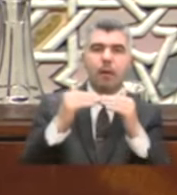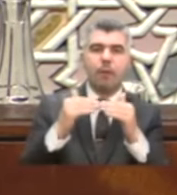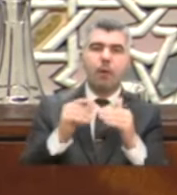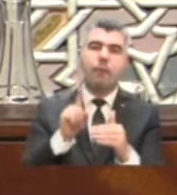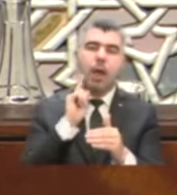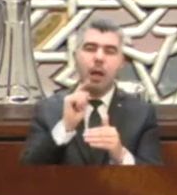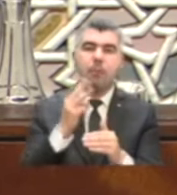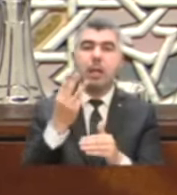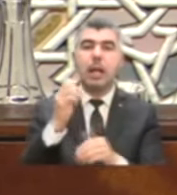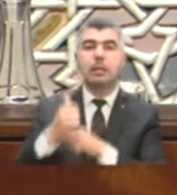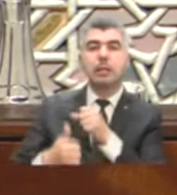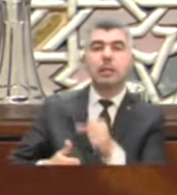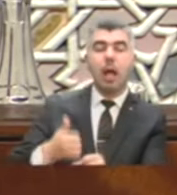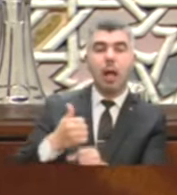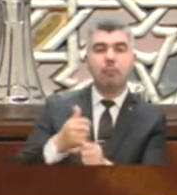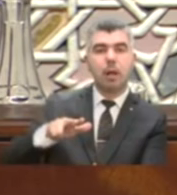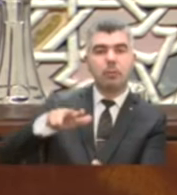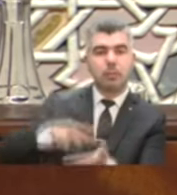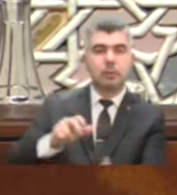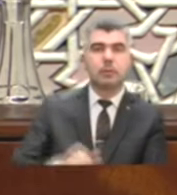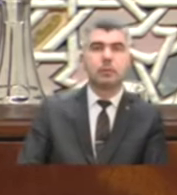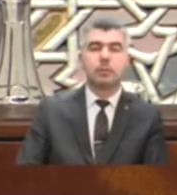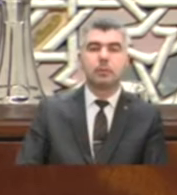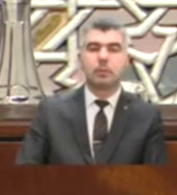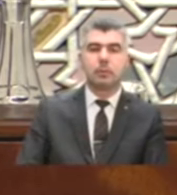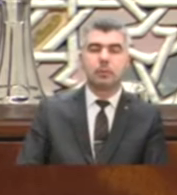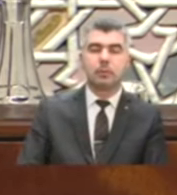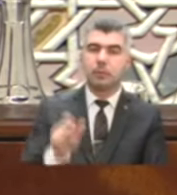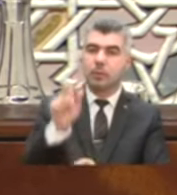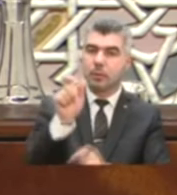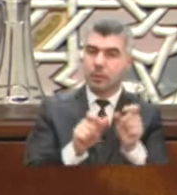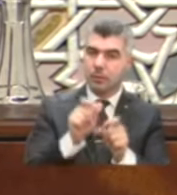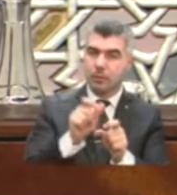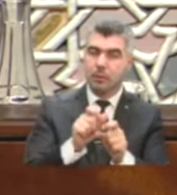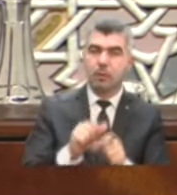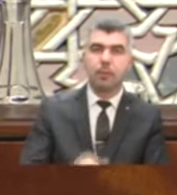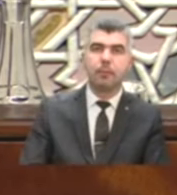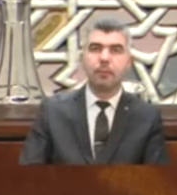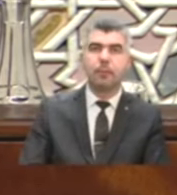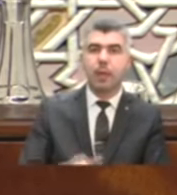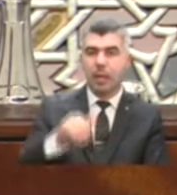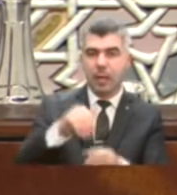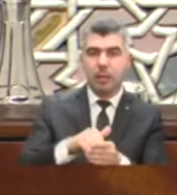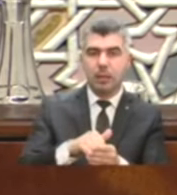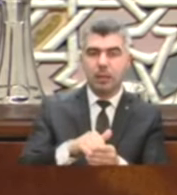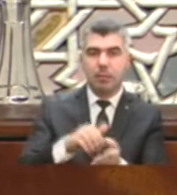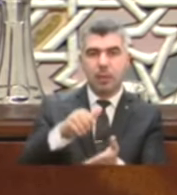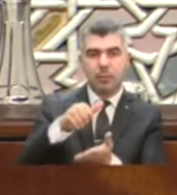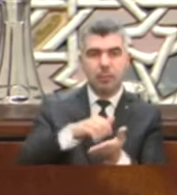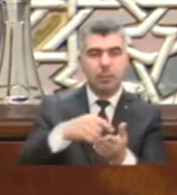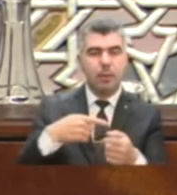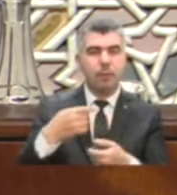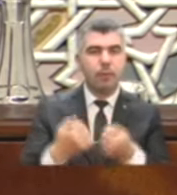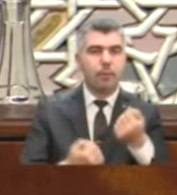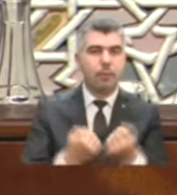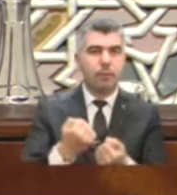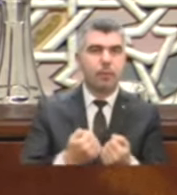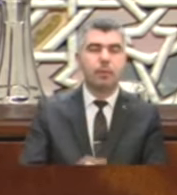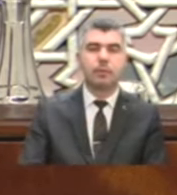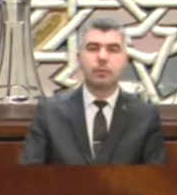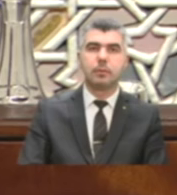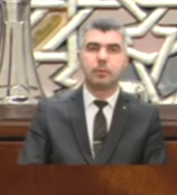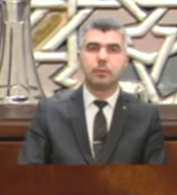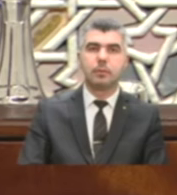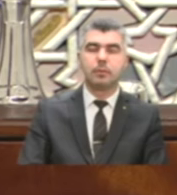مرور 30 سنة على اعتماده، للسيدات والسادة النواب المحترمين من فريق الأصالة والمعاصرة، السيدة النائبة